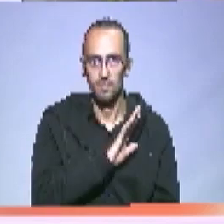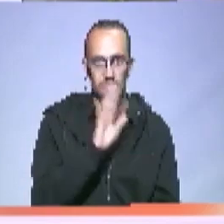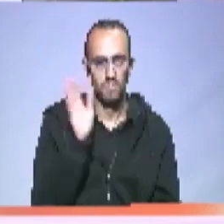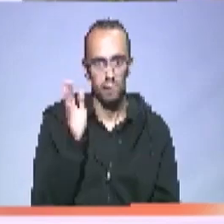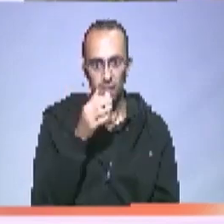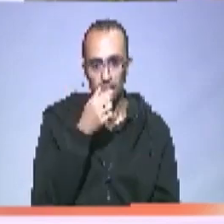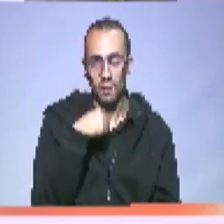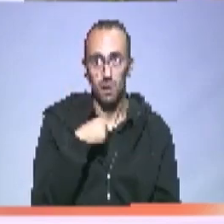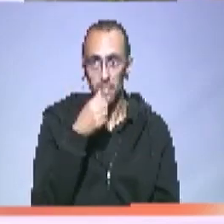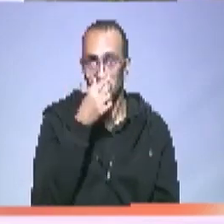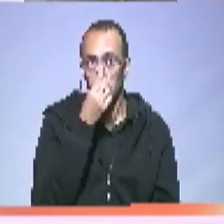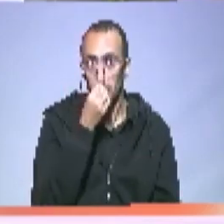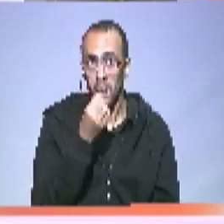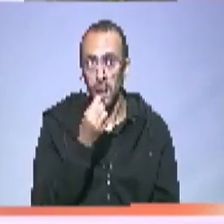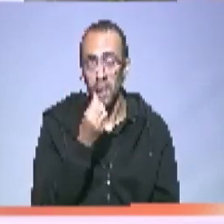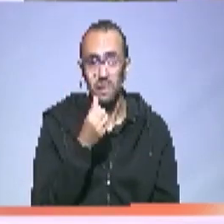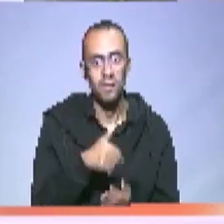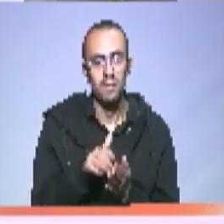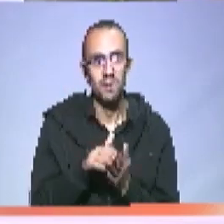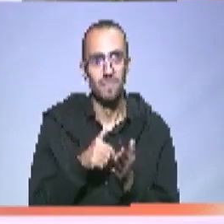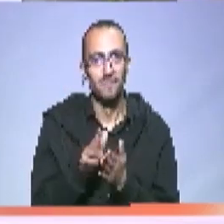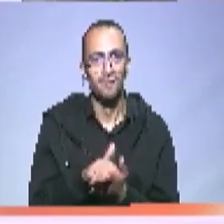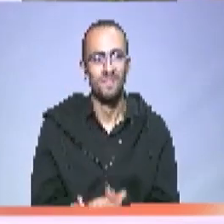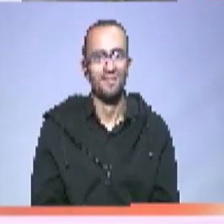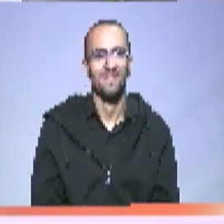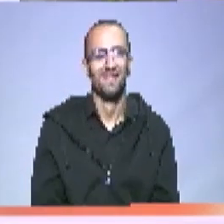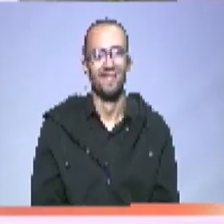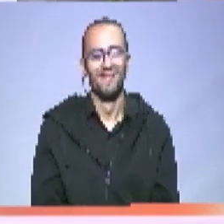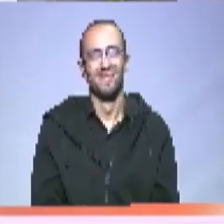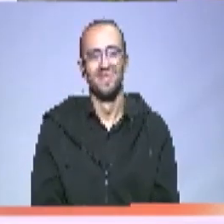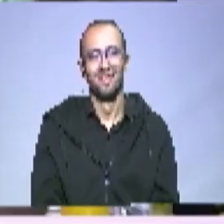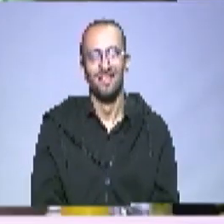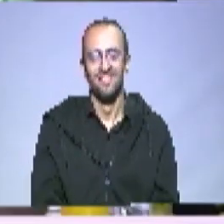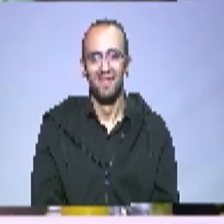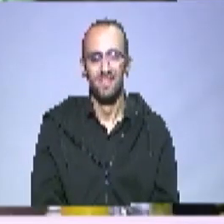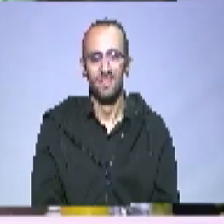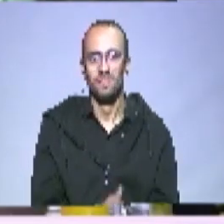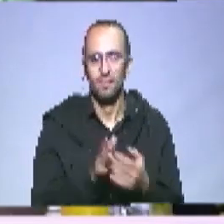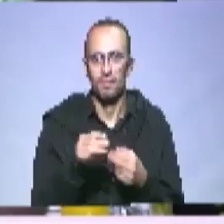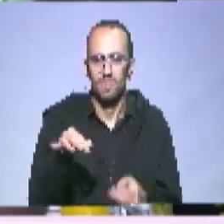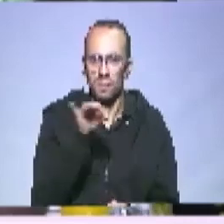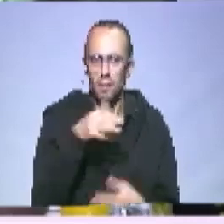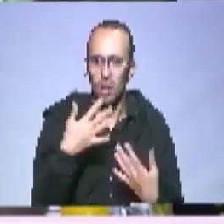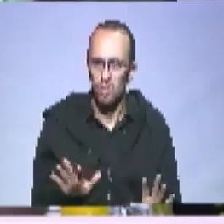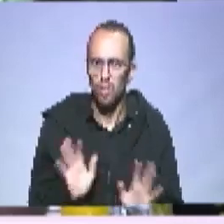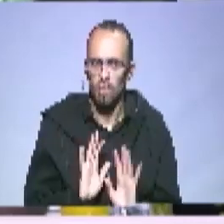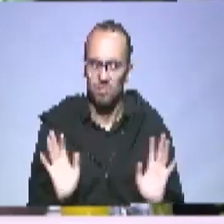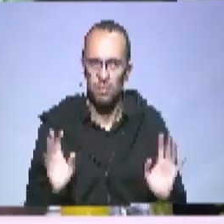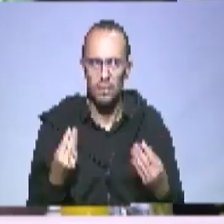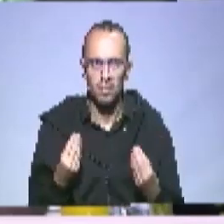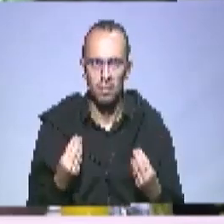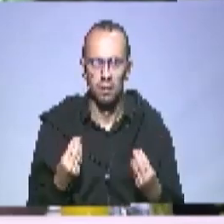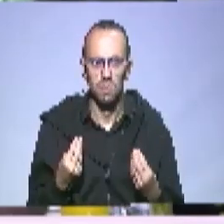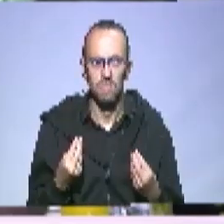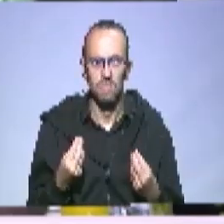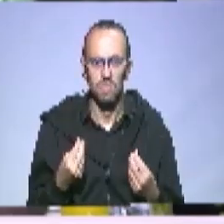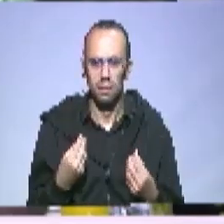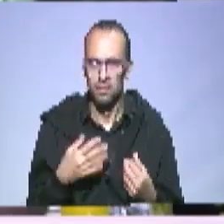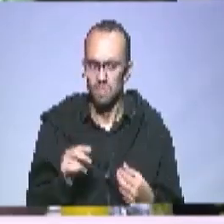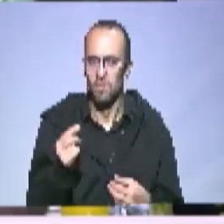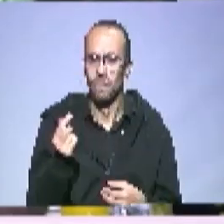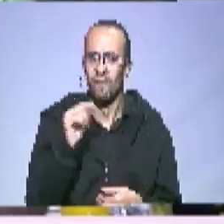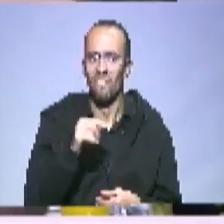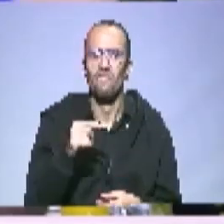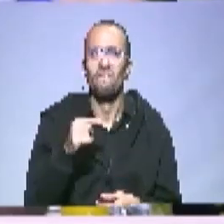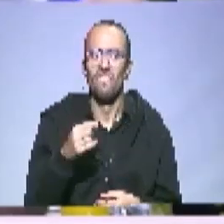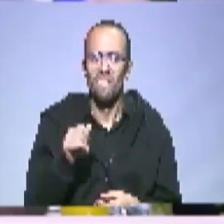جدا. جميل يا شيف، تسلم. احنا حطينا التوابل ولا ما حطيناش؟ فين؟ على الملوخيه. لما انت حطيت صح كده، كزبره ناشفه